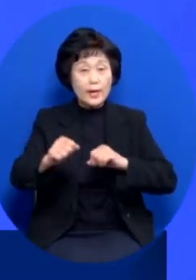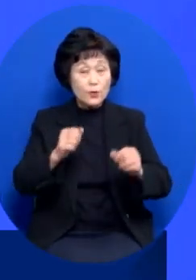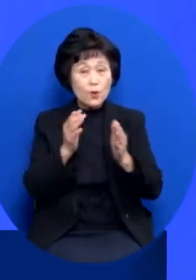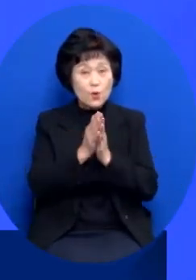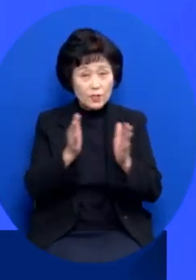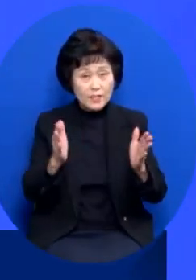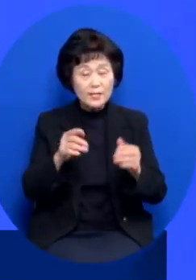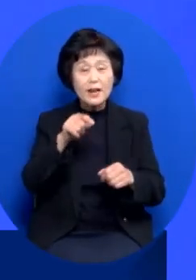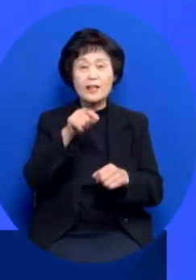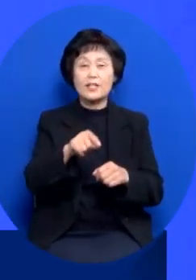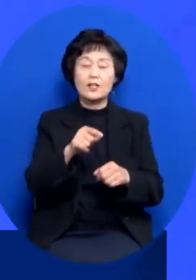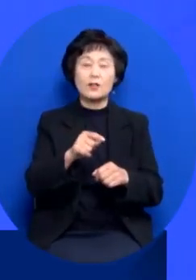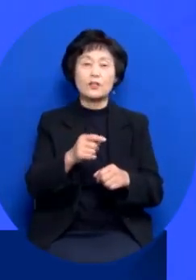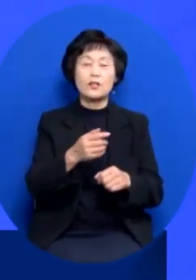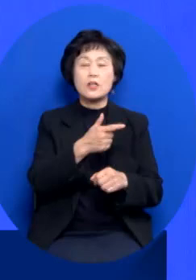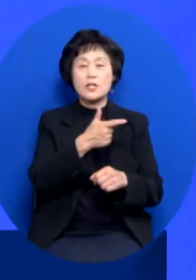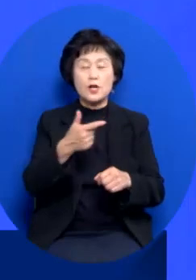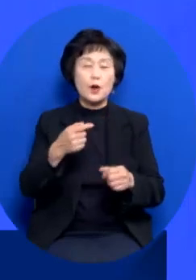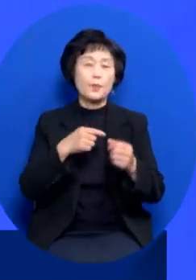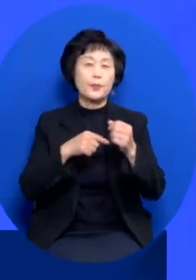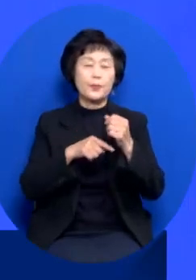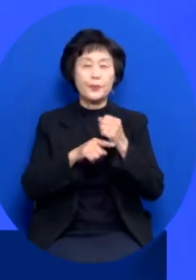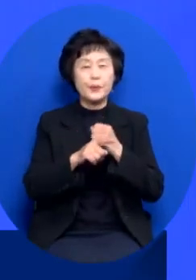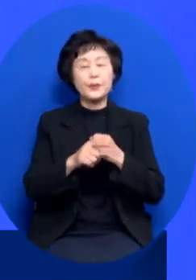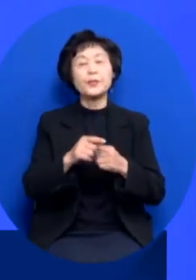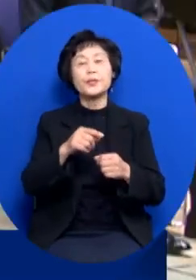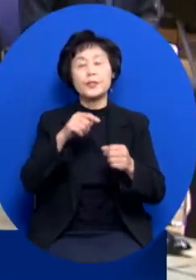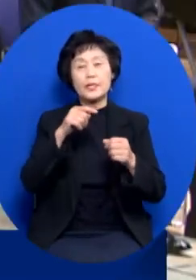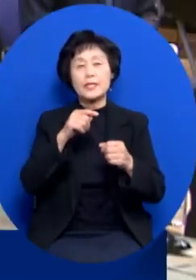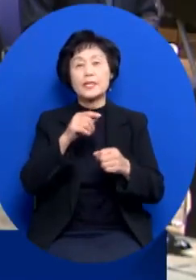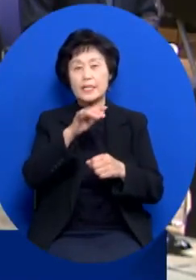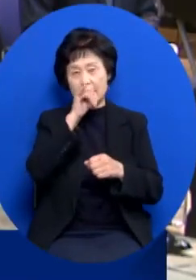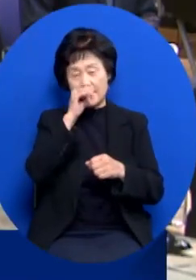의미 깊은 일이라고 생각이 됩니다.